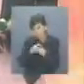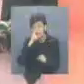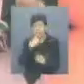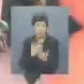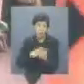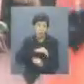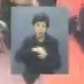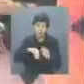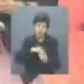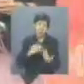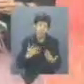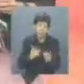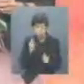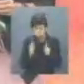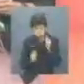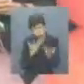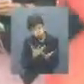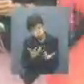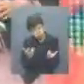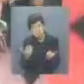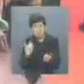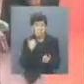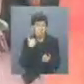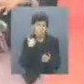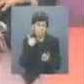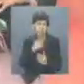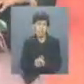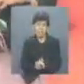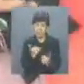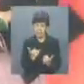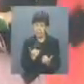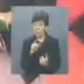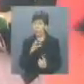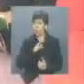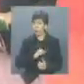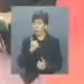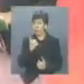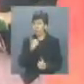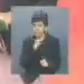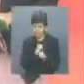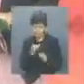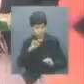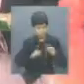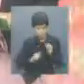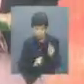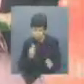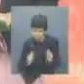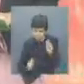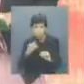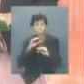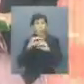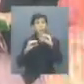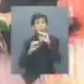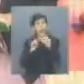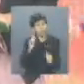ได้แล้วก็หุ่นได้รับความเสียหายไปมากเลยทีเดียวค่ะแต่ว่าก็จะเป็นข่าวดีที่จะกลับมาได้แสดงอีกครั้งนึงนะคะในโครงการหุ่นเง